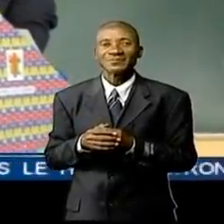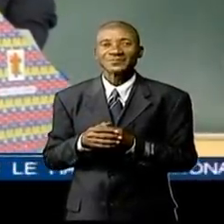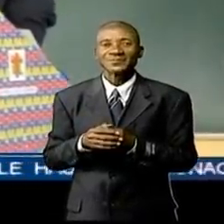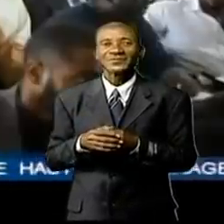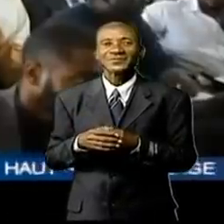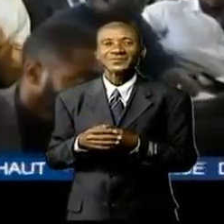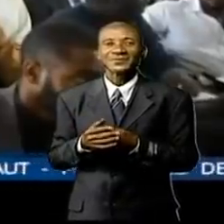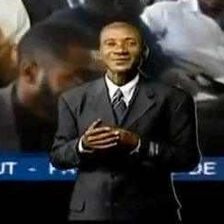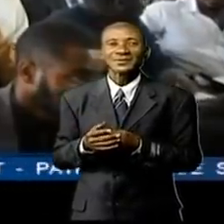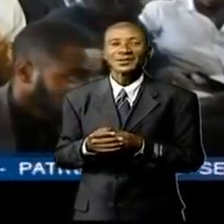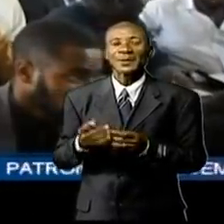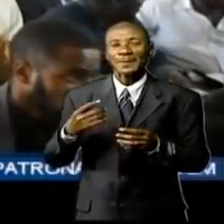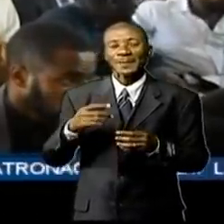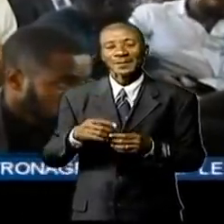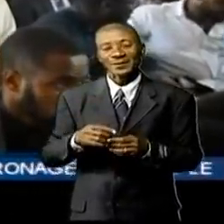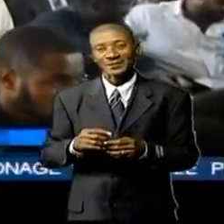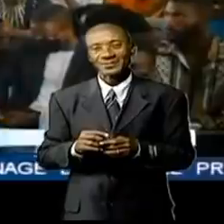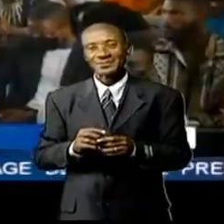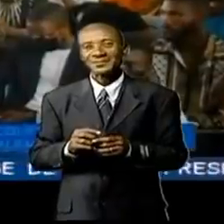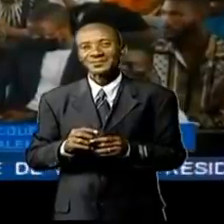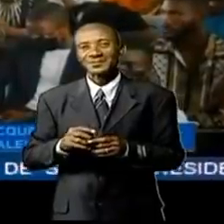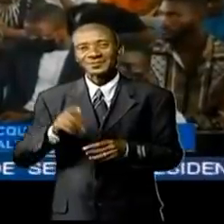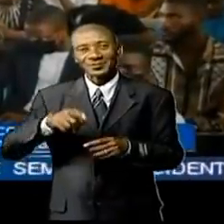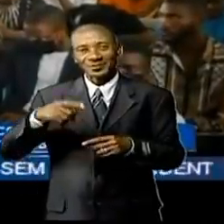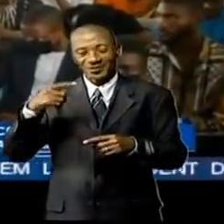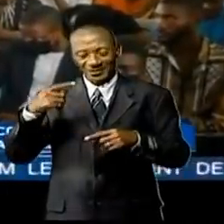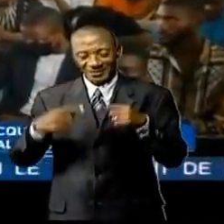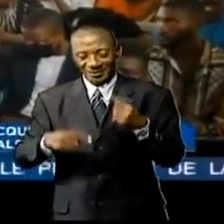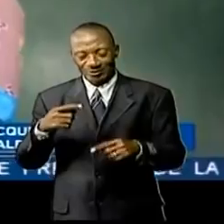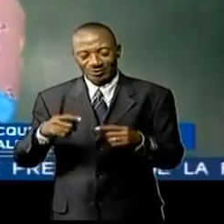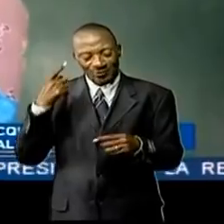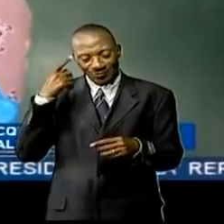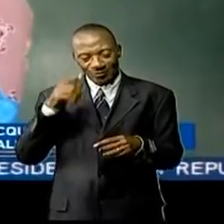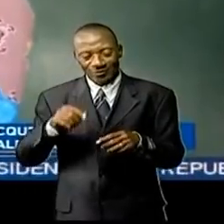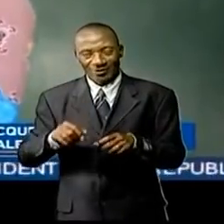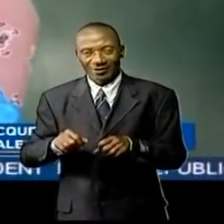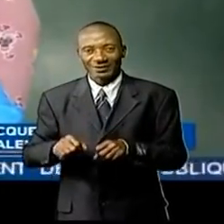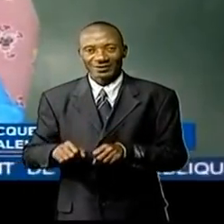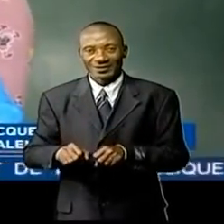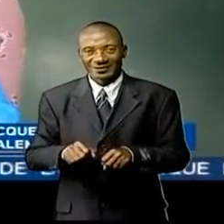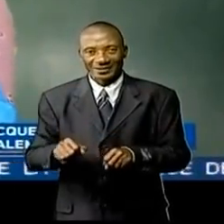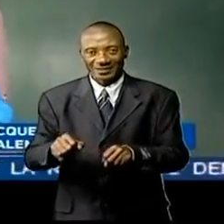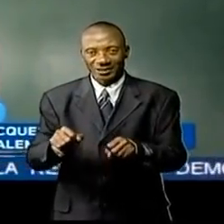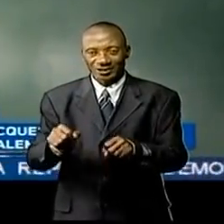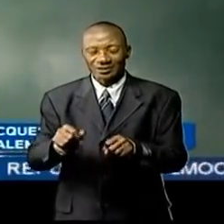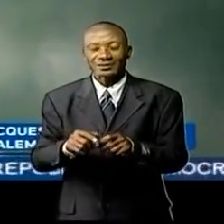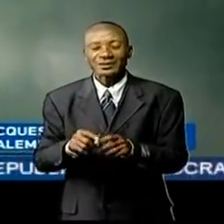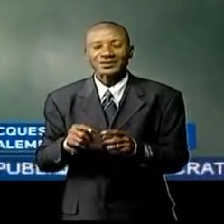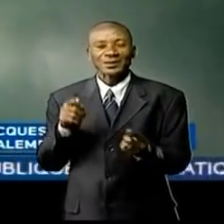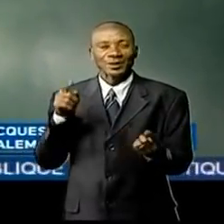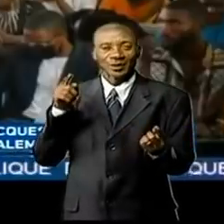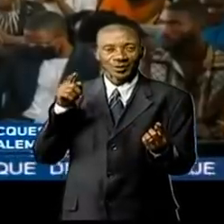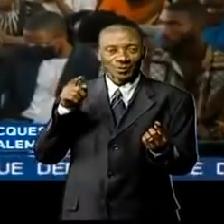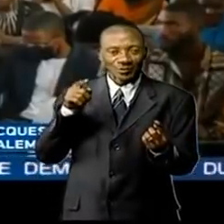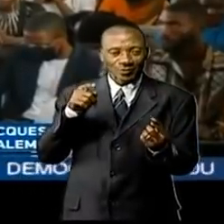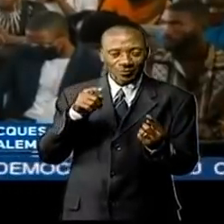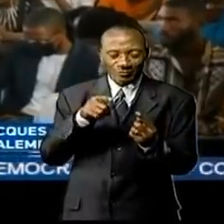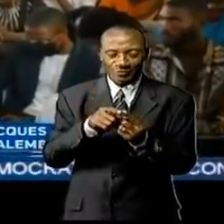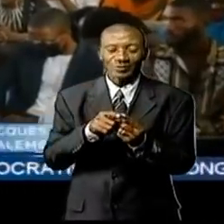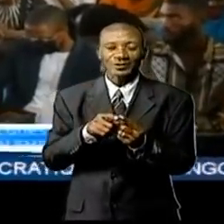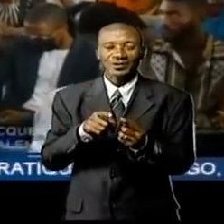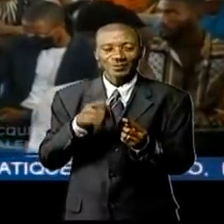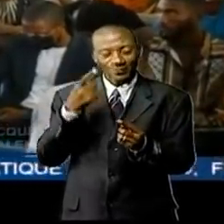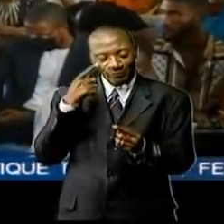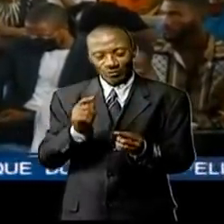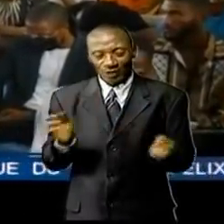de discuter sur des stratégies à mettre en place dans le but de toucher plusieurs cultures et tous les